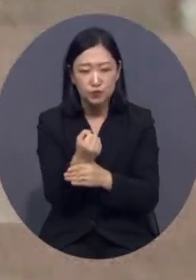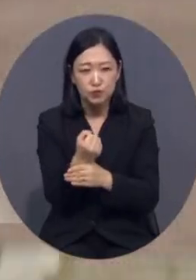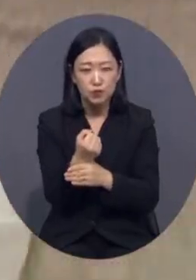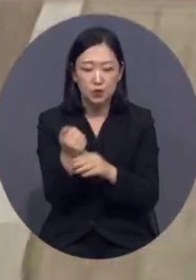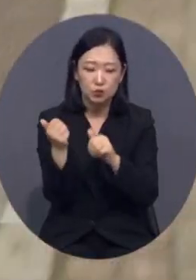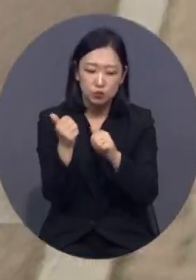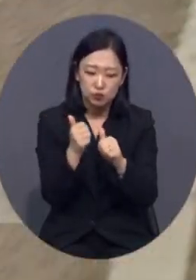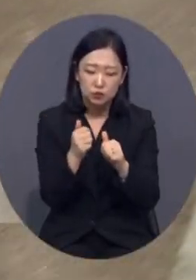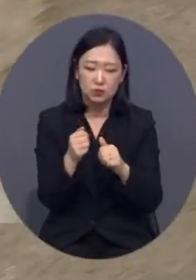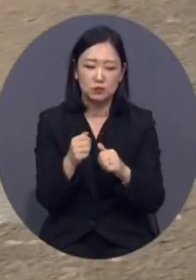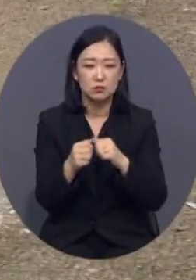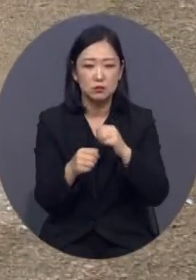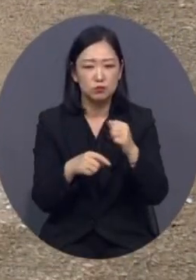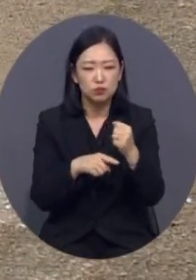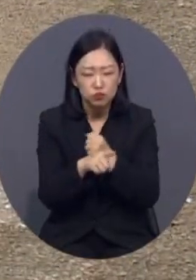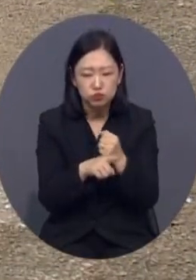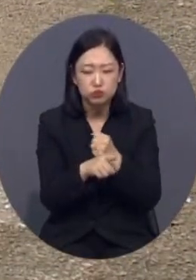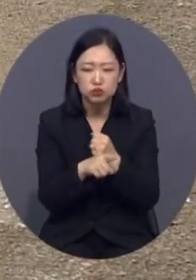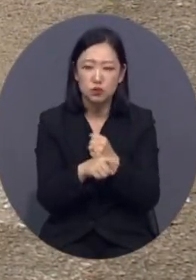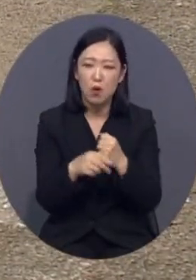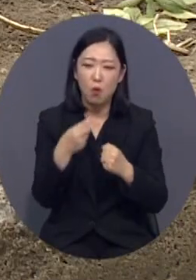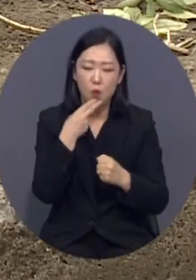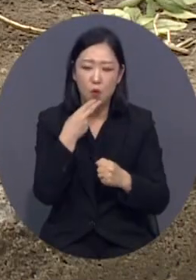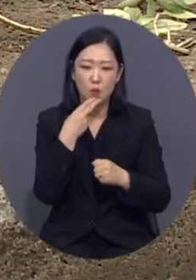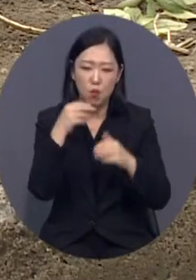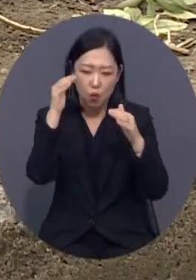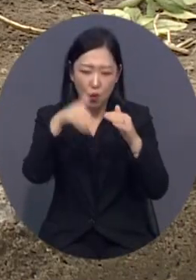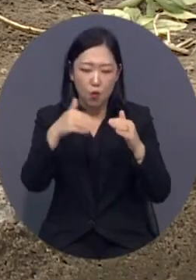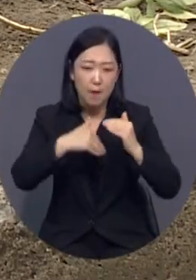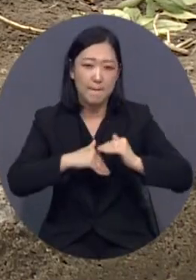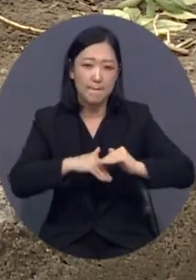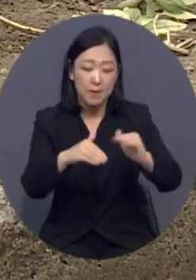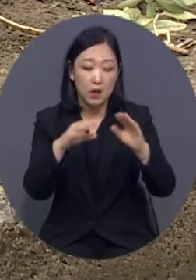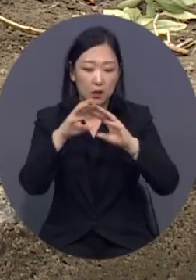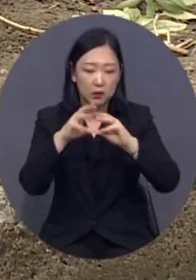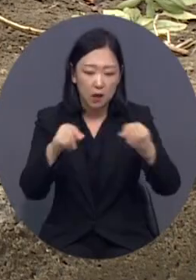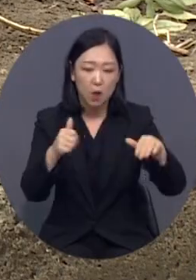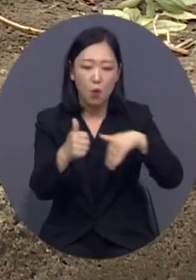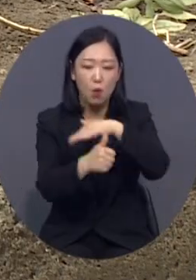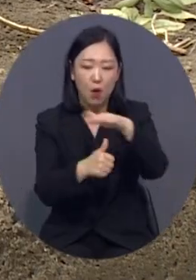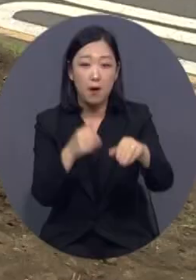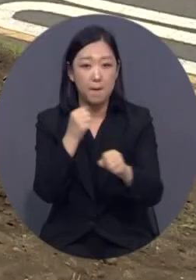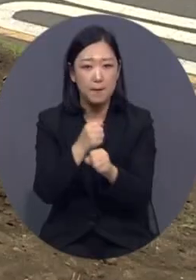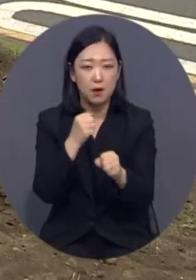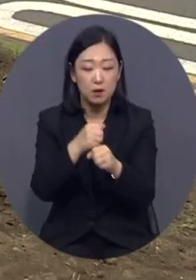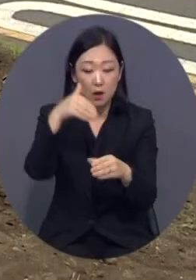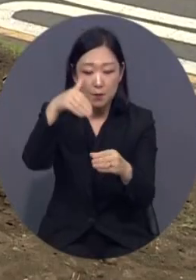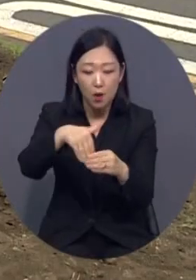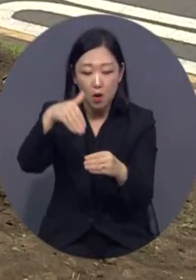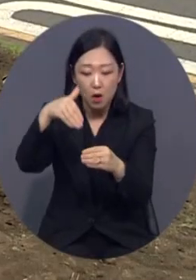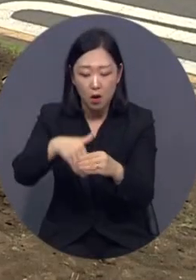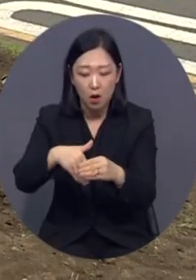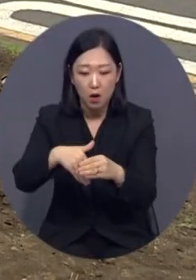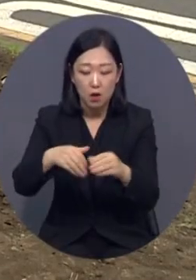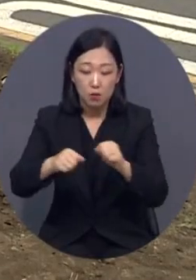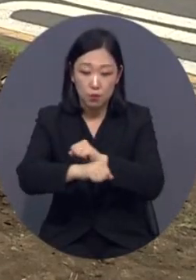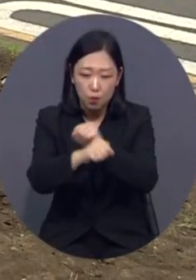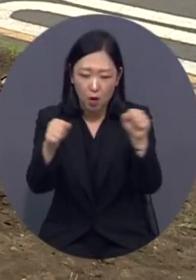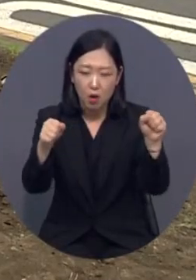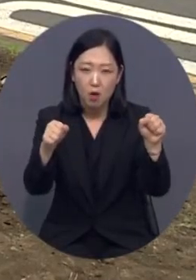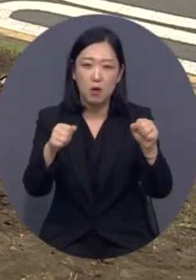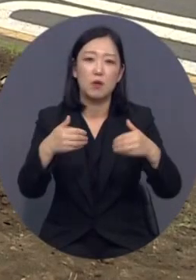정도의 묻지마 공사가 진행되고 있다며 불이 생육이 가능하도록 토양을 조성한 뒤 6대 면적을 넓혀야